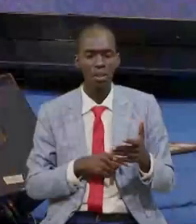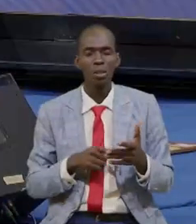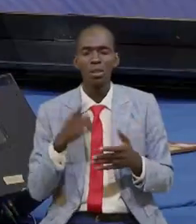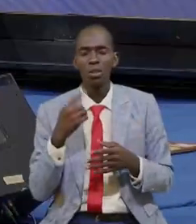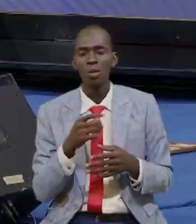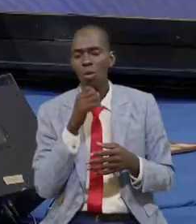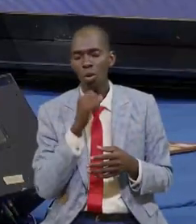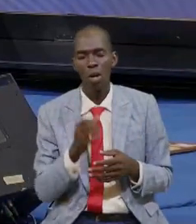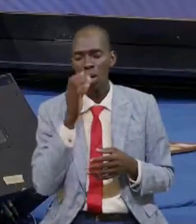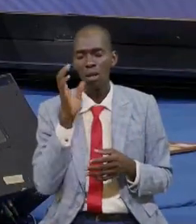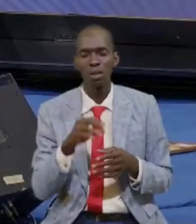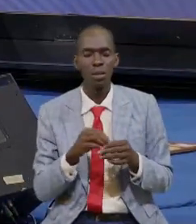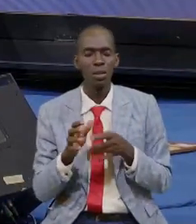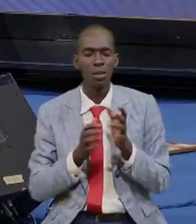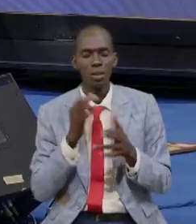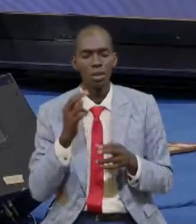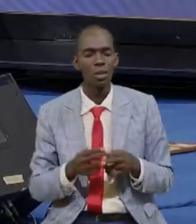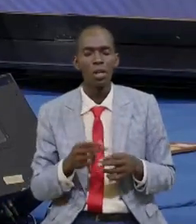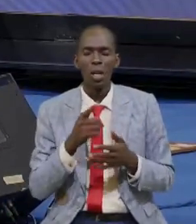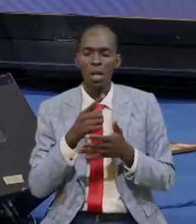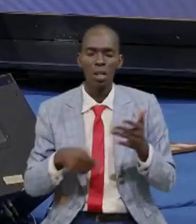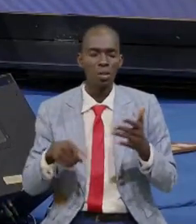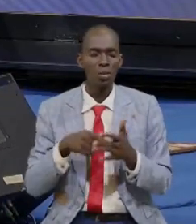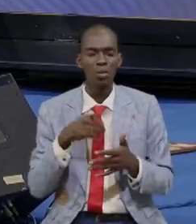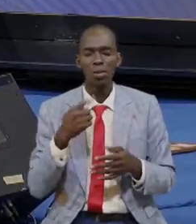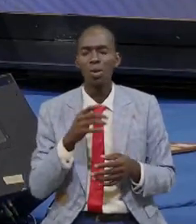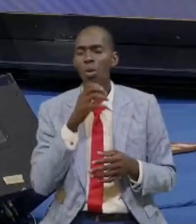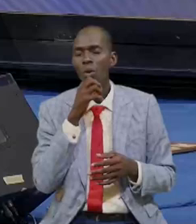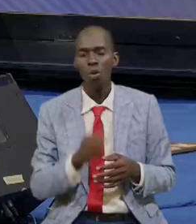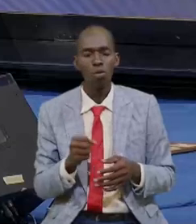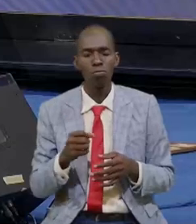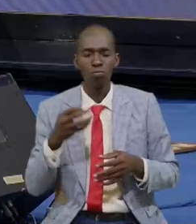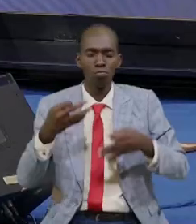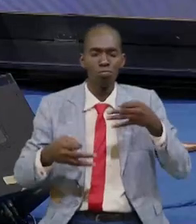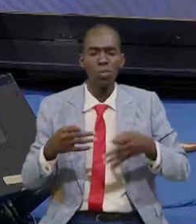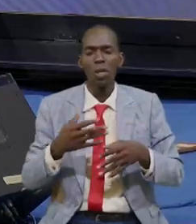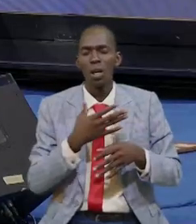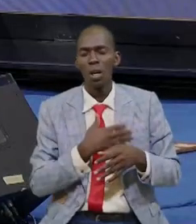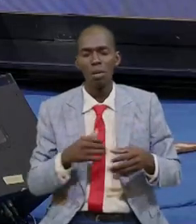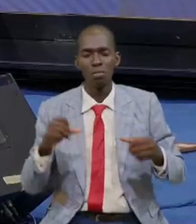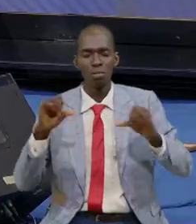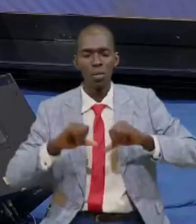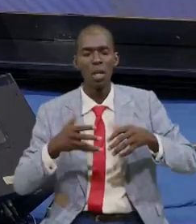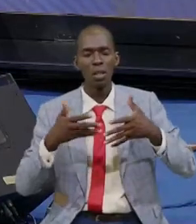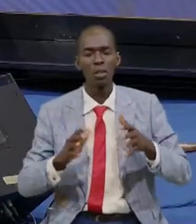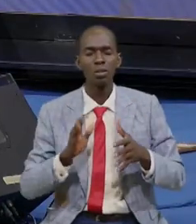l'ancienne malédiction. Annule l'ancienne condamnation. Que ta compassion